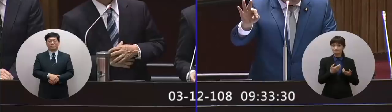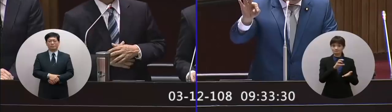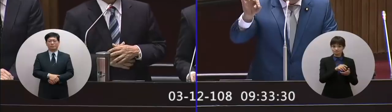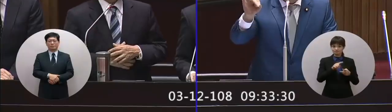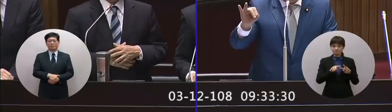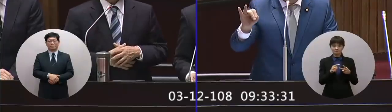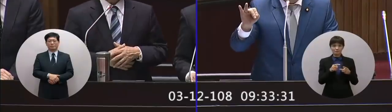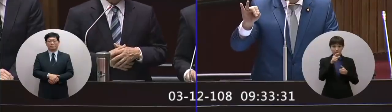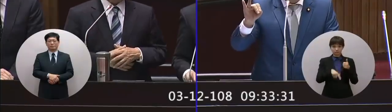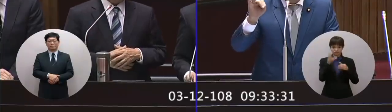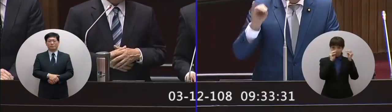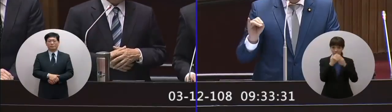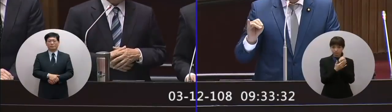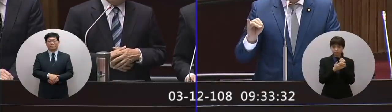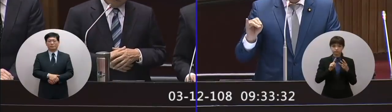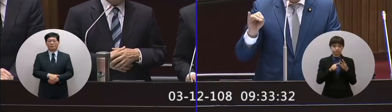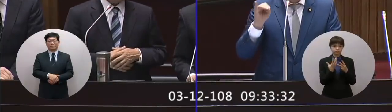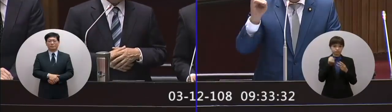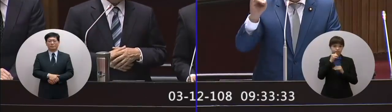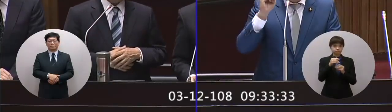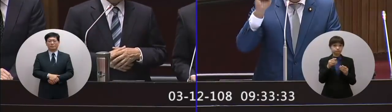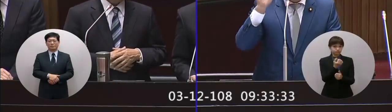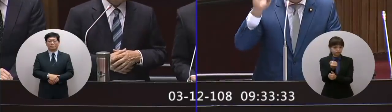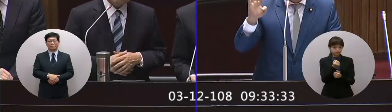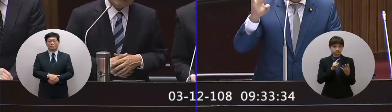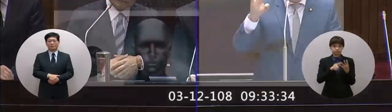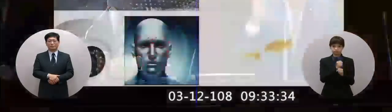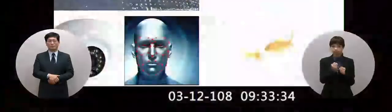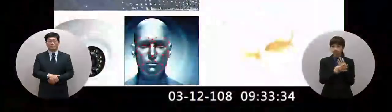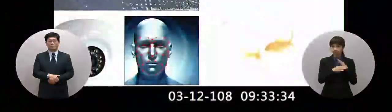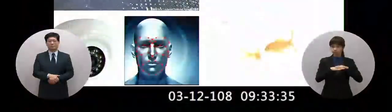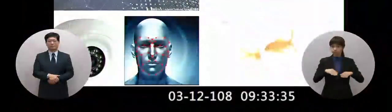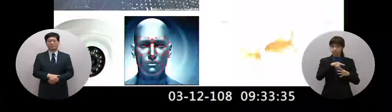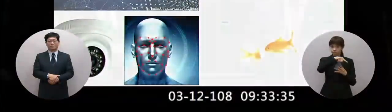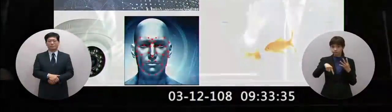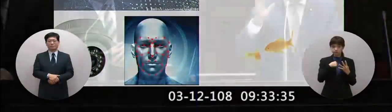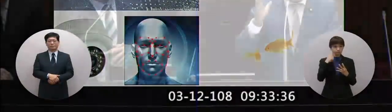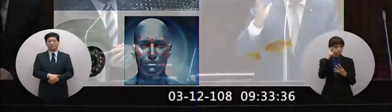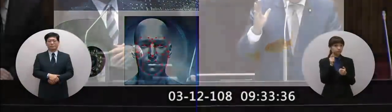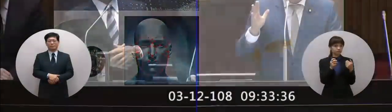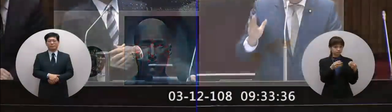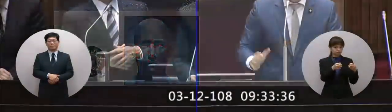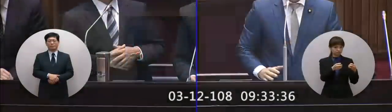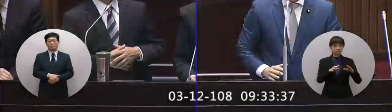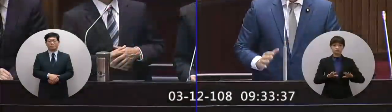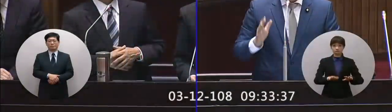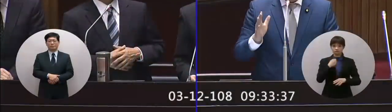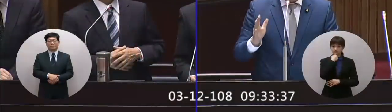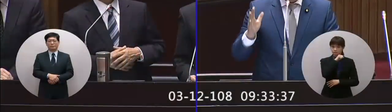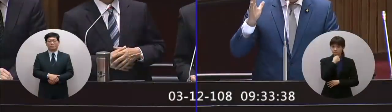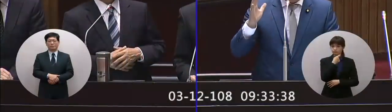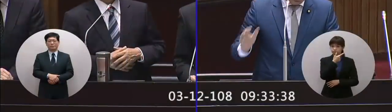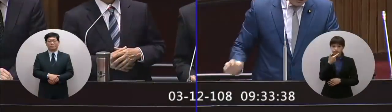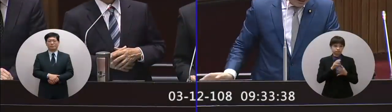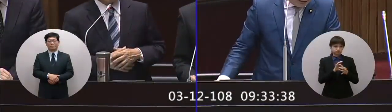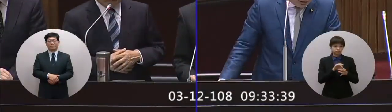保护、权限控管跟作业安全。今天本席要就这四个重要的议题跟各位讨论台湾目前最